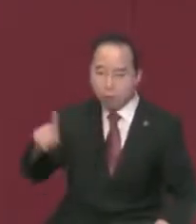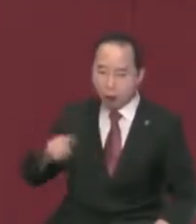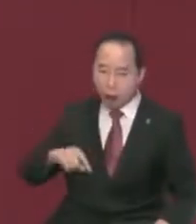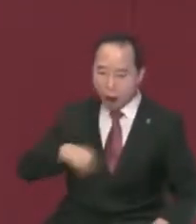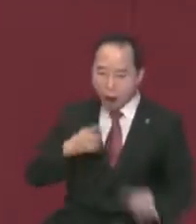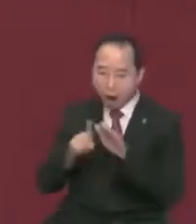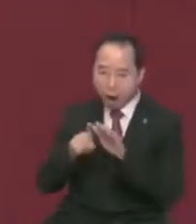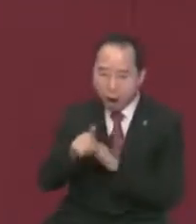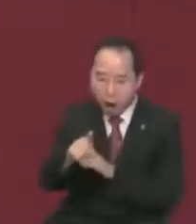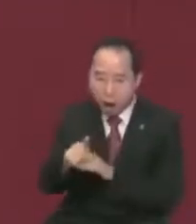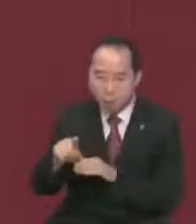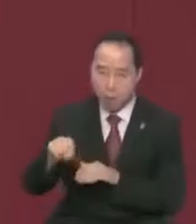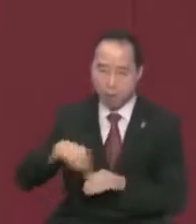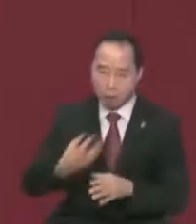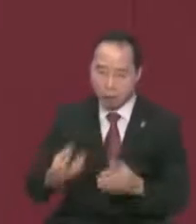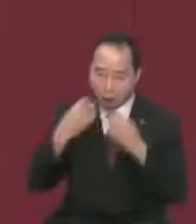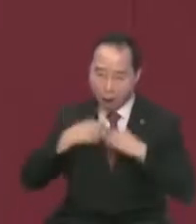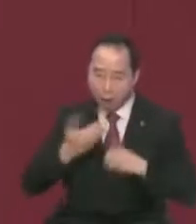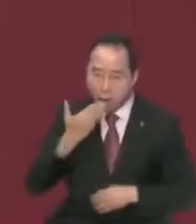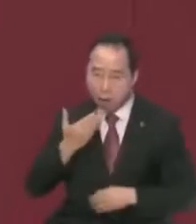함께 들어왔느냐고 물었습니다.